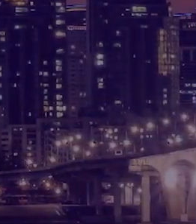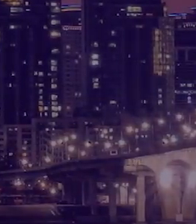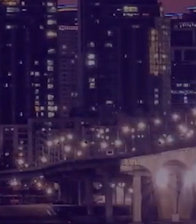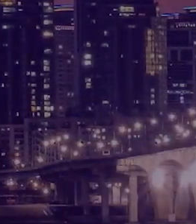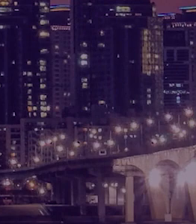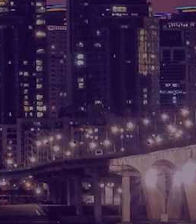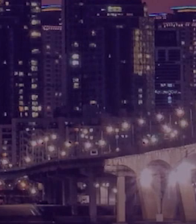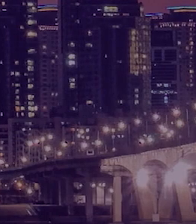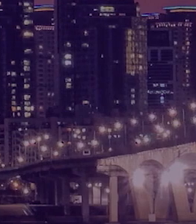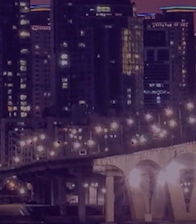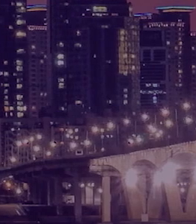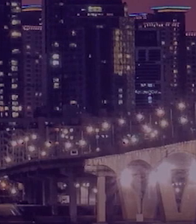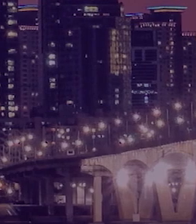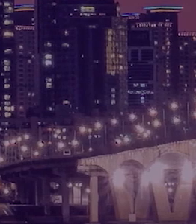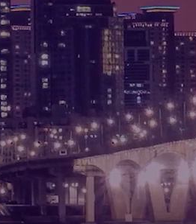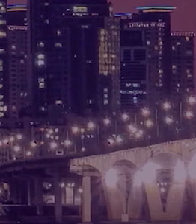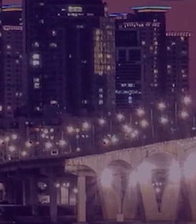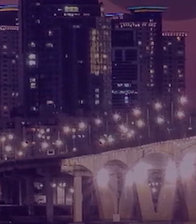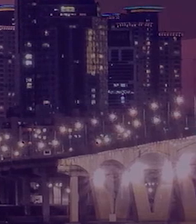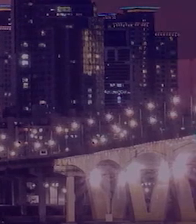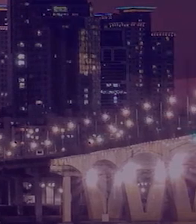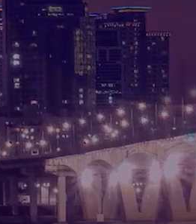받았습니다 아